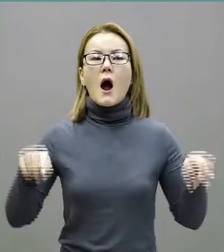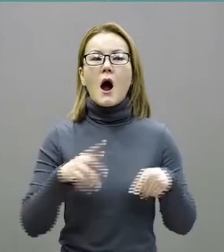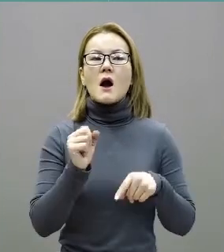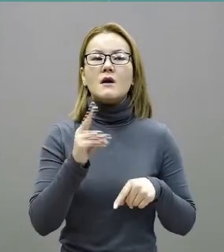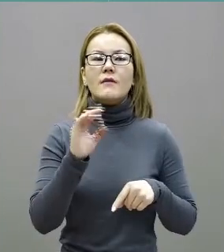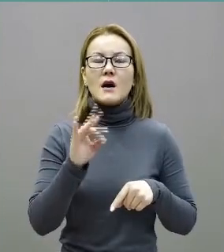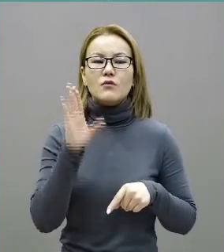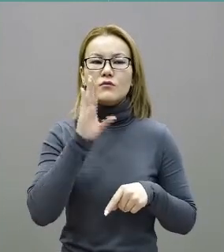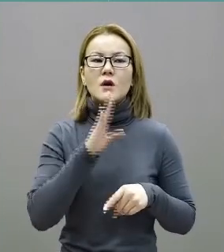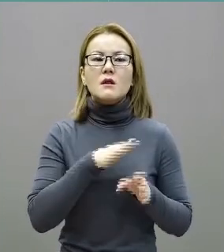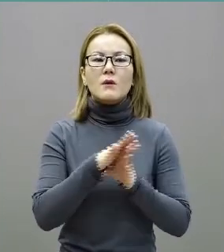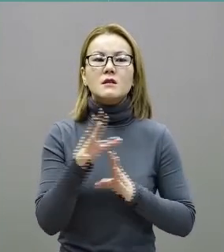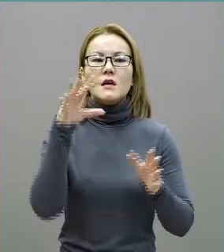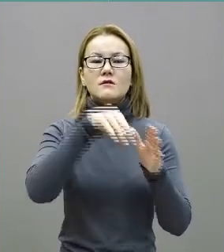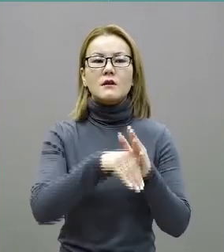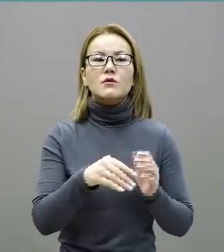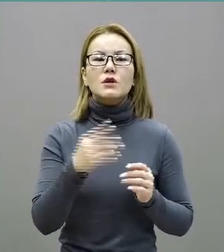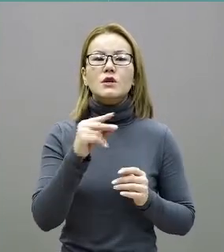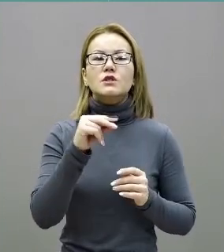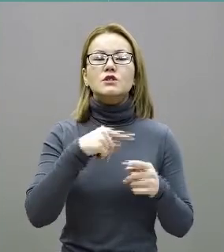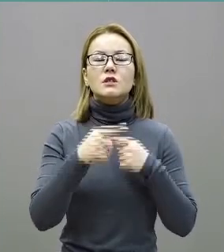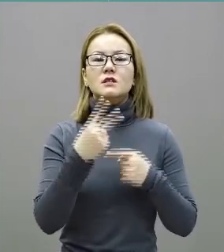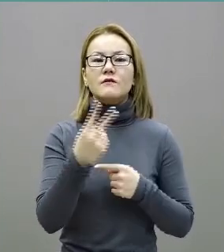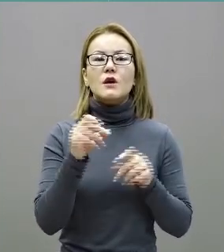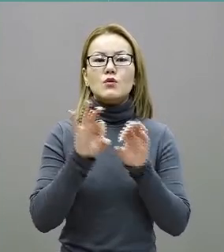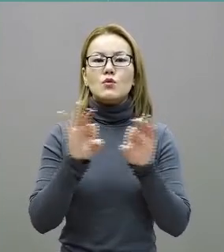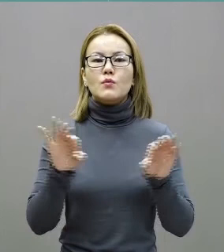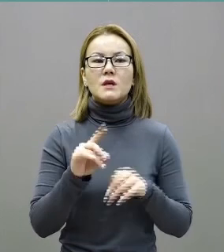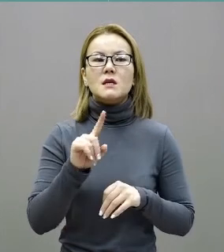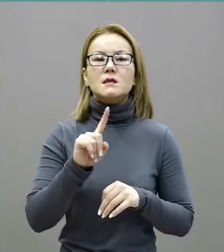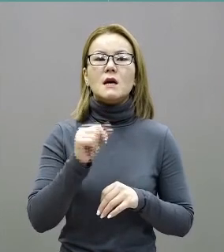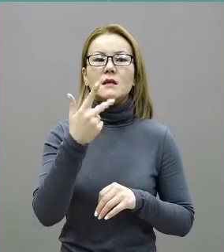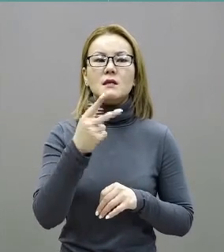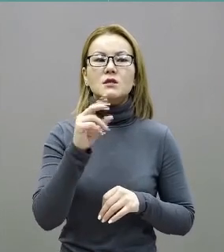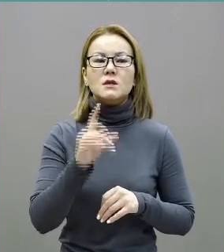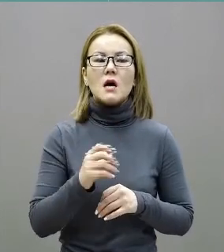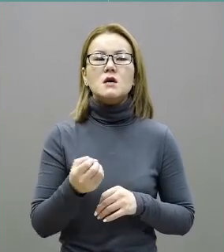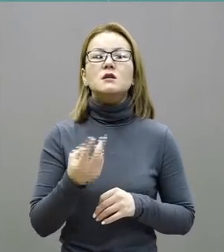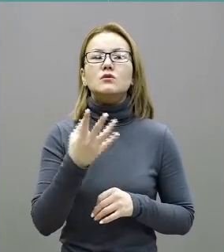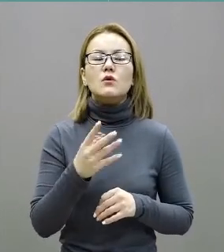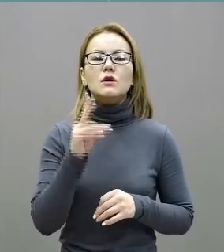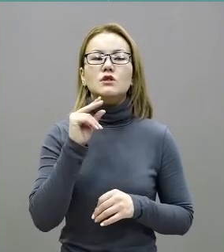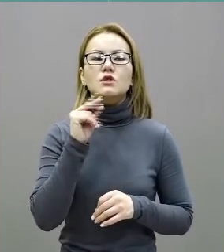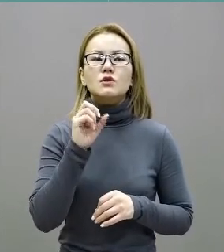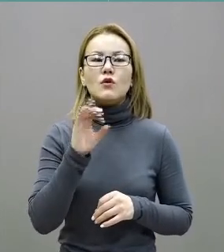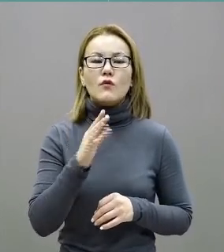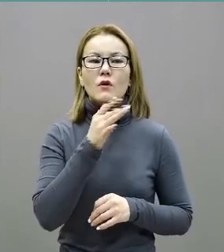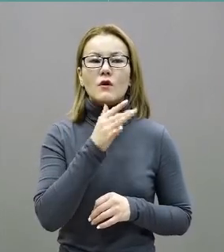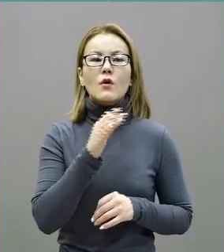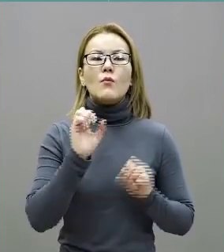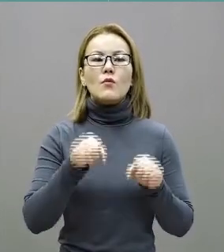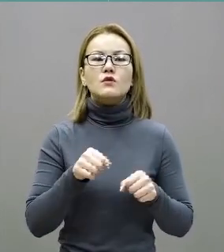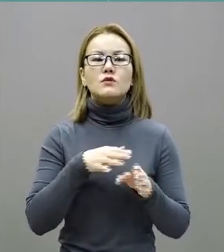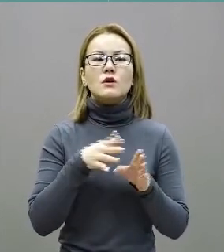наполняется водой через две трубки за три часа за сколько часов может наполниться аквариум через